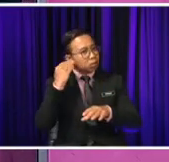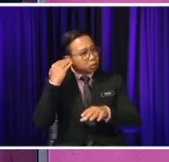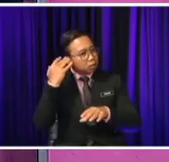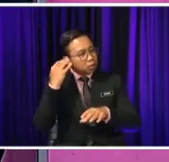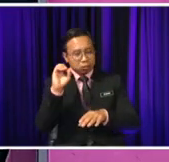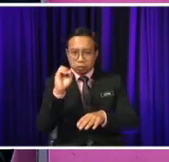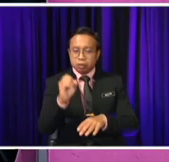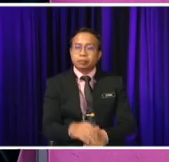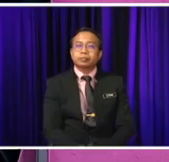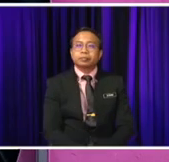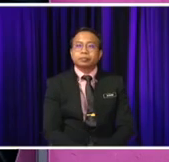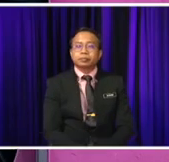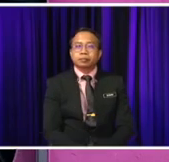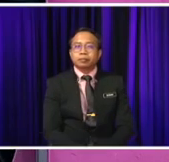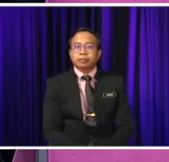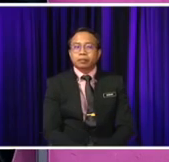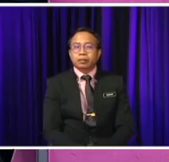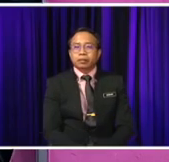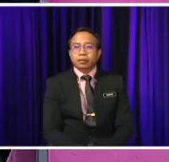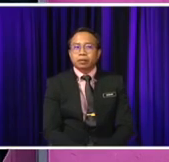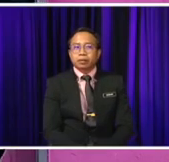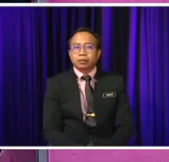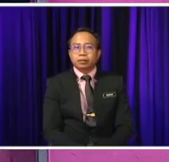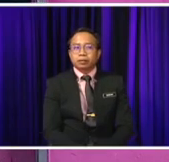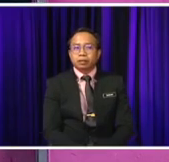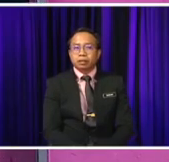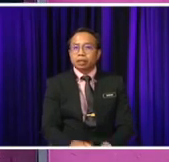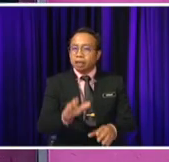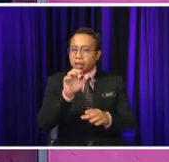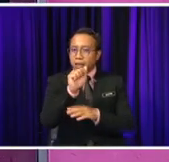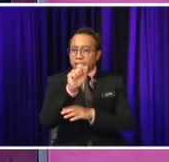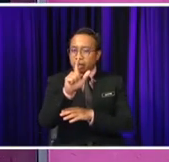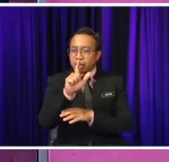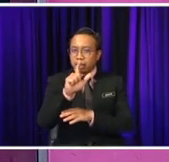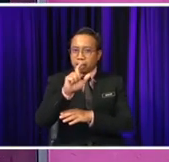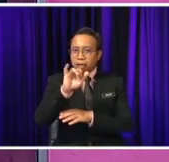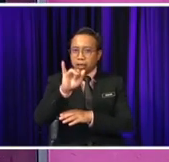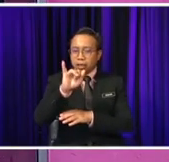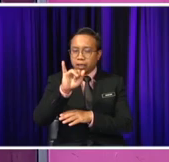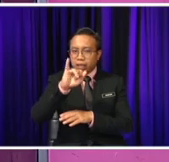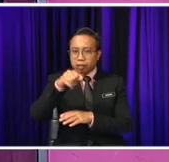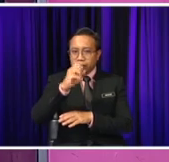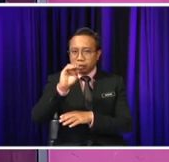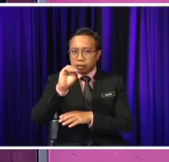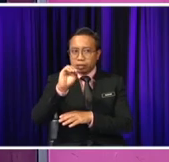yang ketiga yang ketiga ini adalah Al ijma apa dia Al ijma' Al ijma'ni kita